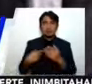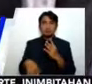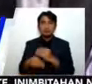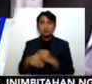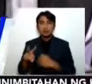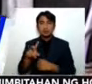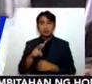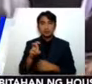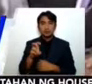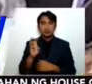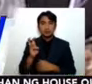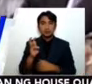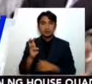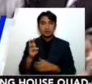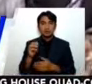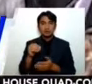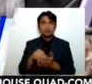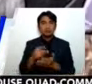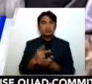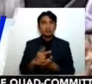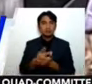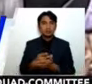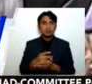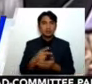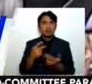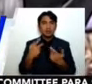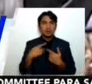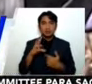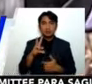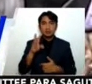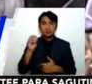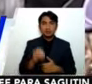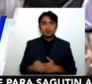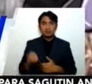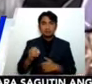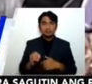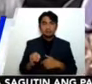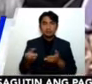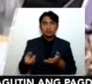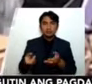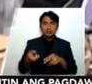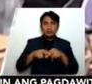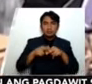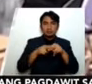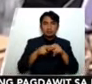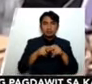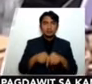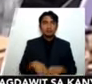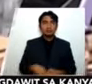civil liability na may 6% interest kada taon. Wala pang pahayag si Napoles.